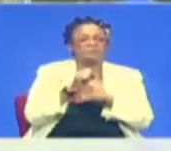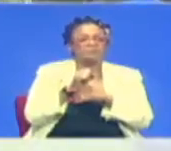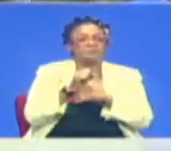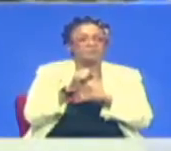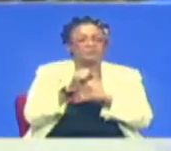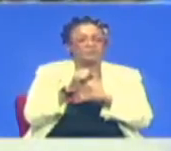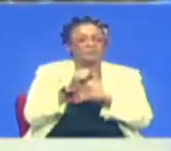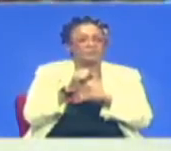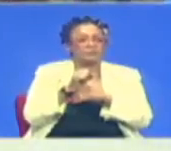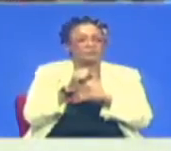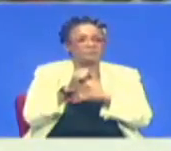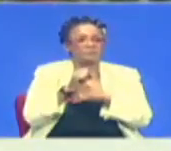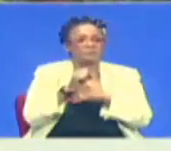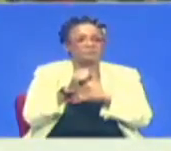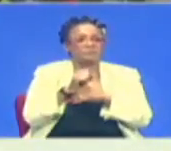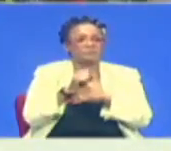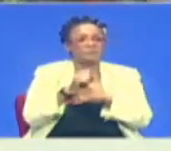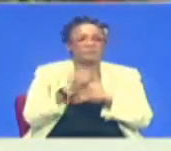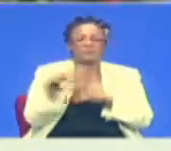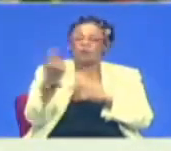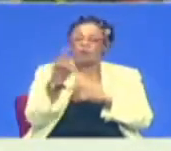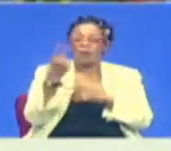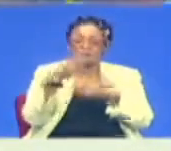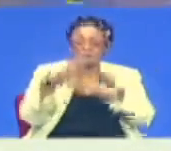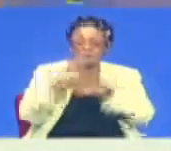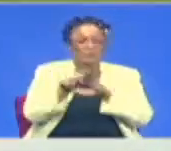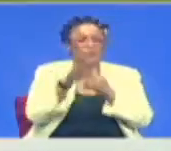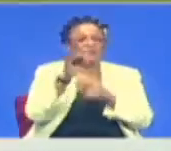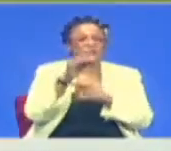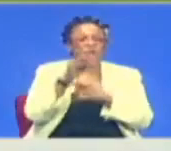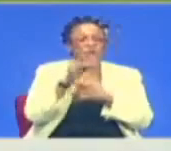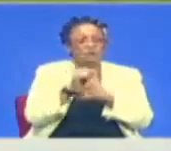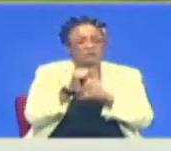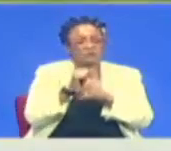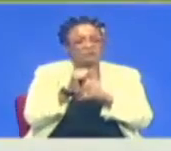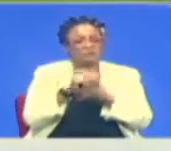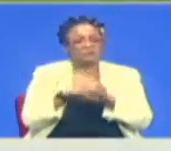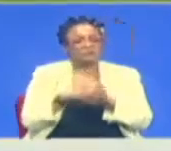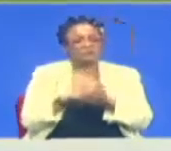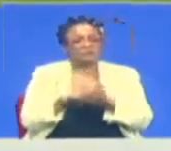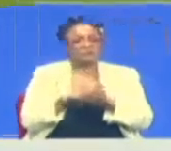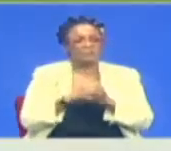Fred Moses scored the only goal in the 34th minute.